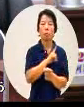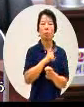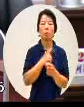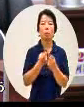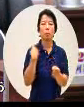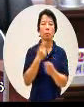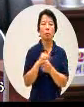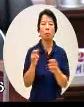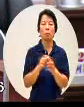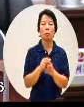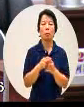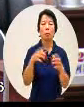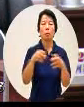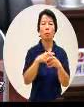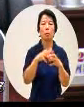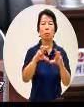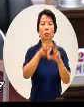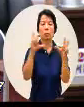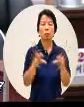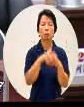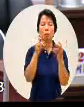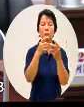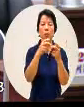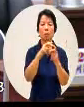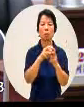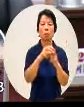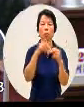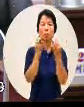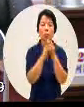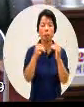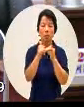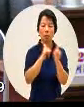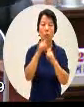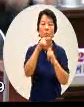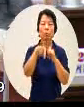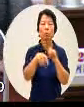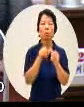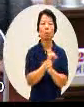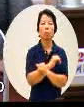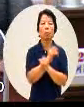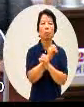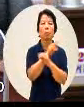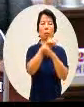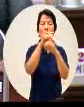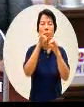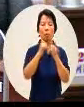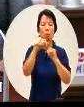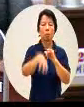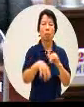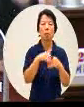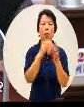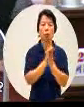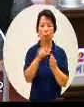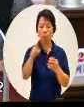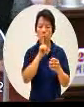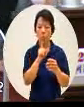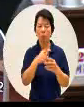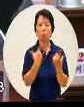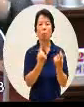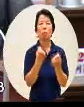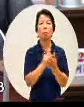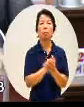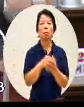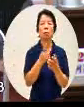福人社有辦了一個公聽會李永德副市長有去列席就是講這兩個主題一個是